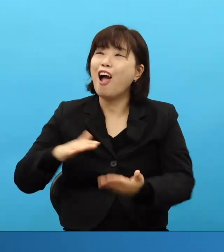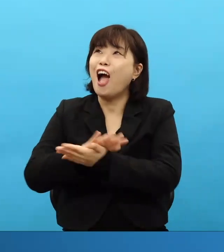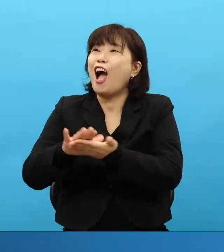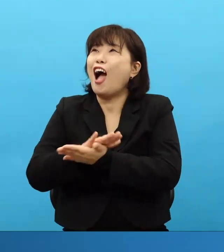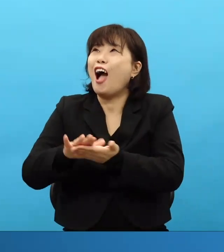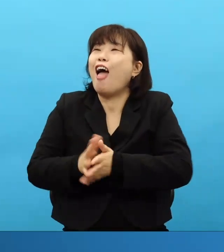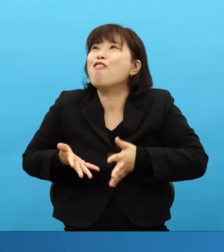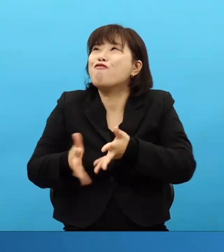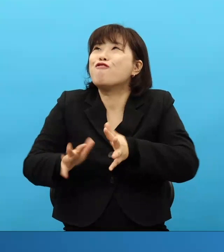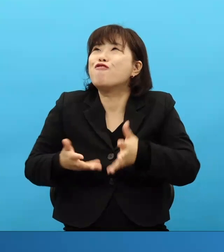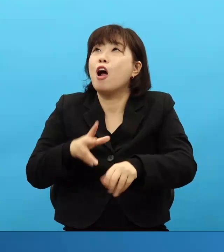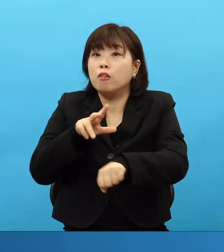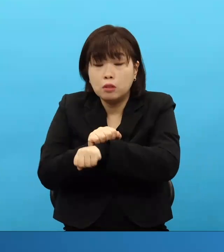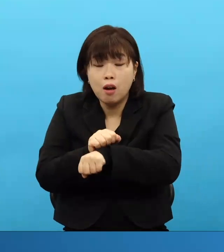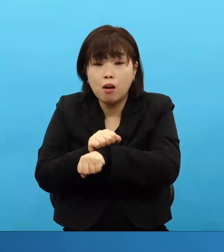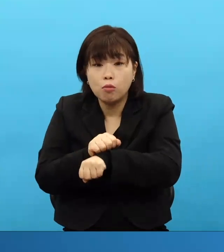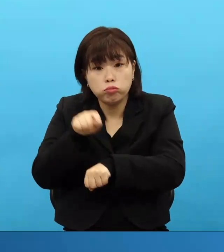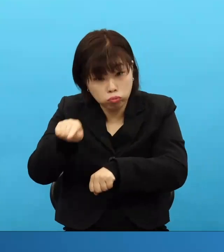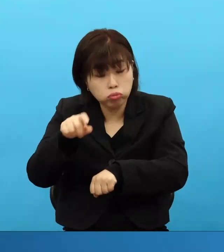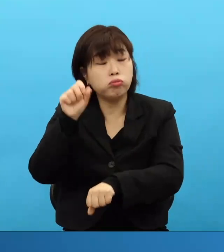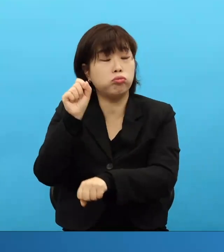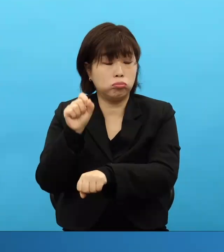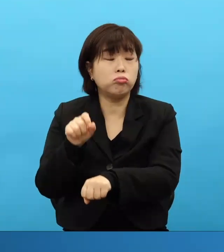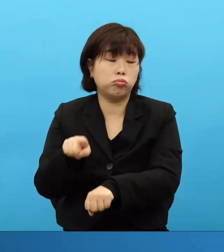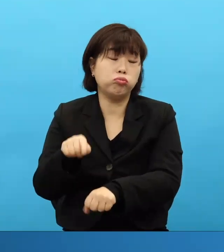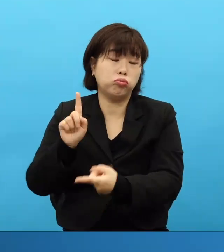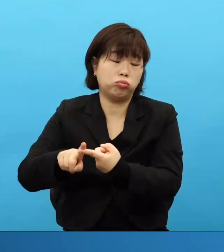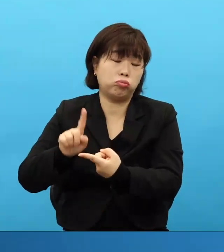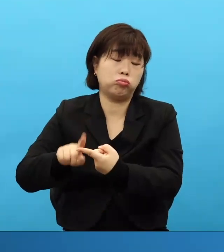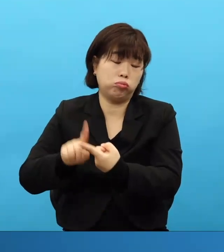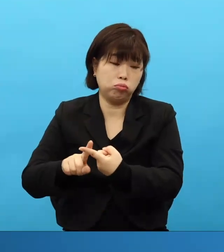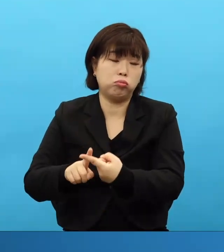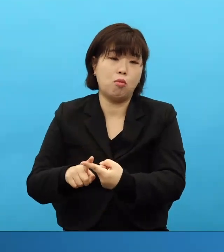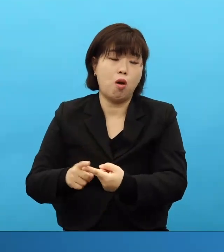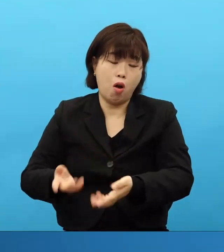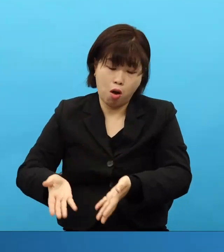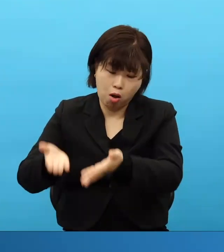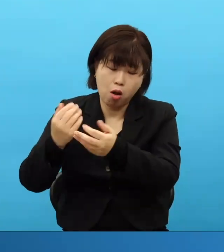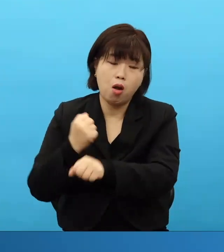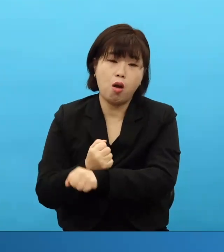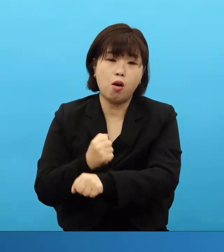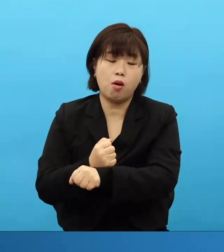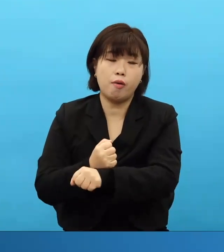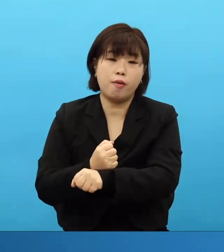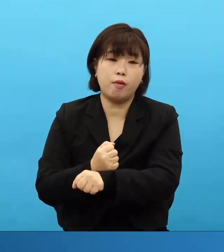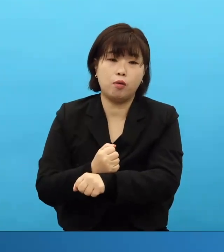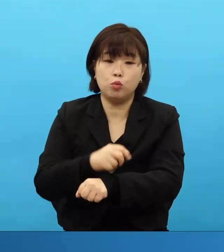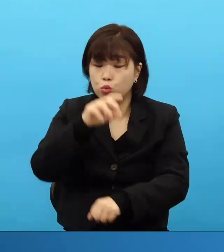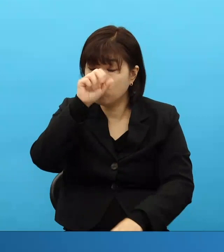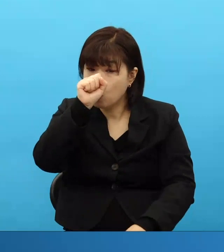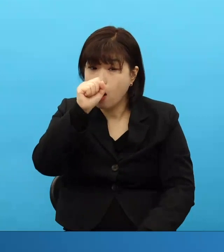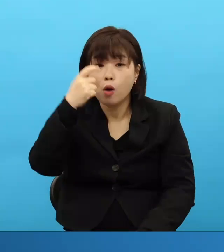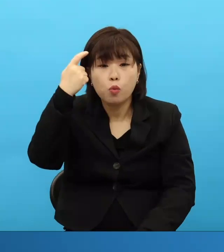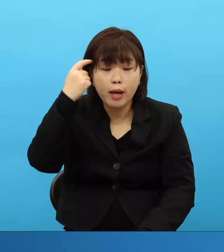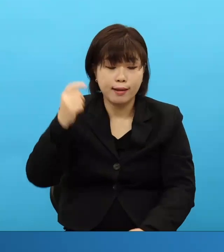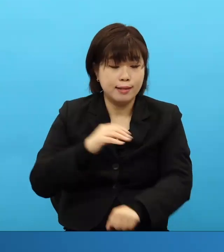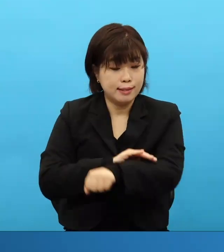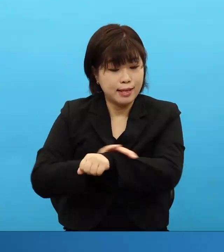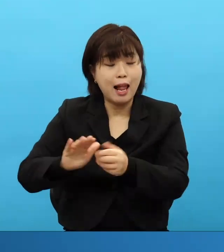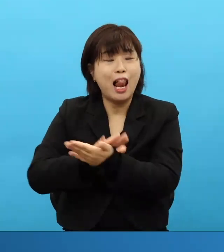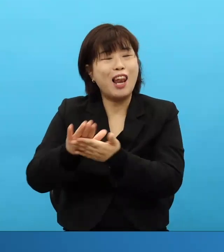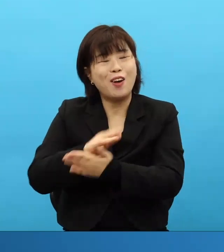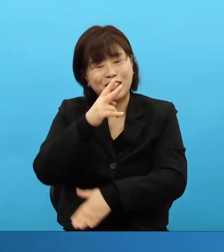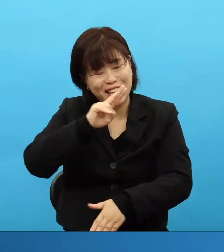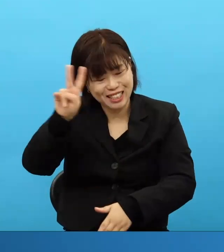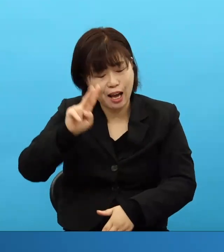good with their studies, but they're very good at having 그것도 fun. 공부예요. That too is a type 잘 of study. 놀아야 밖에 나가서 일을 잘 할 수가 있어요. That you have to have lots of fun to be able to go out and do your